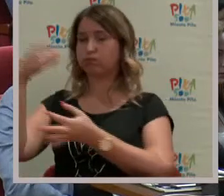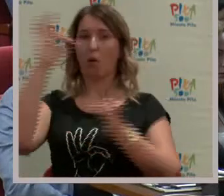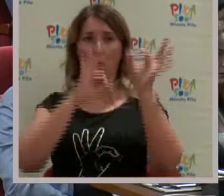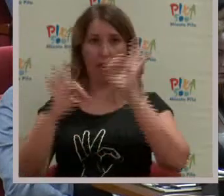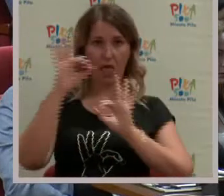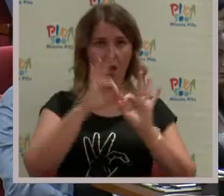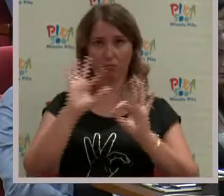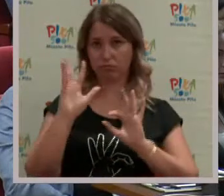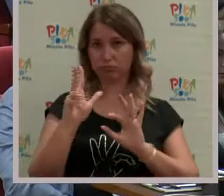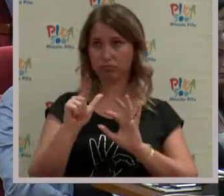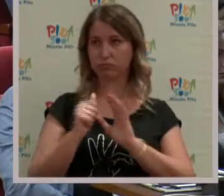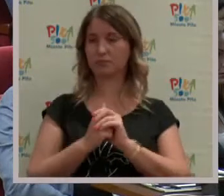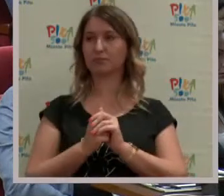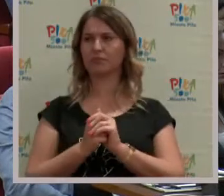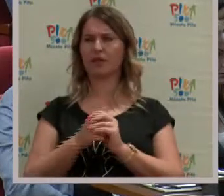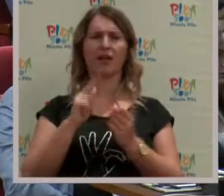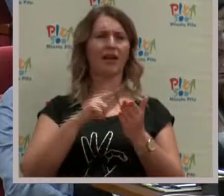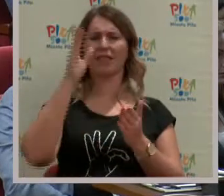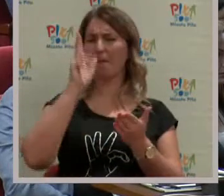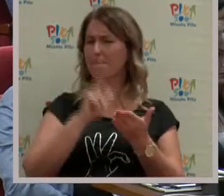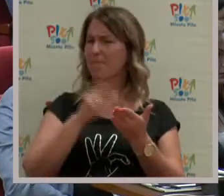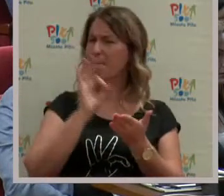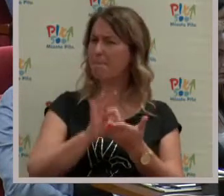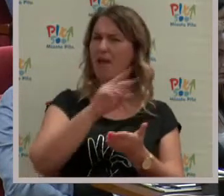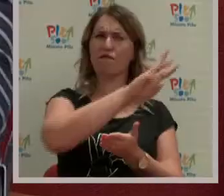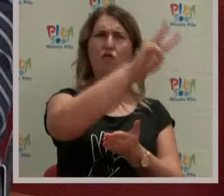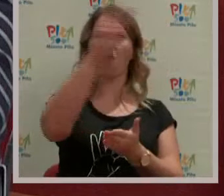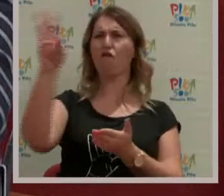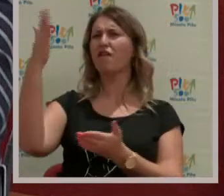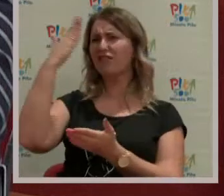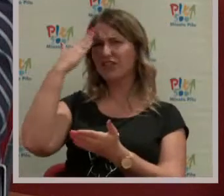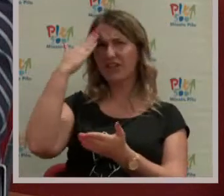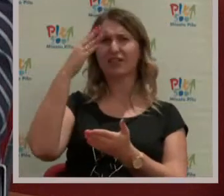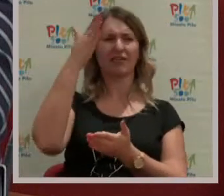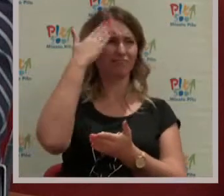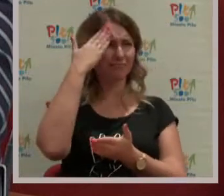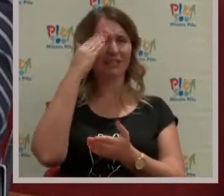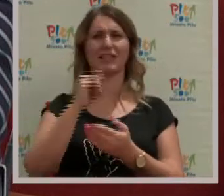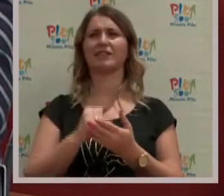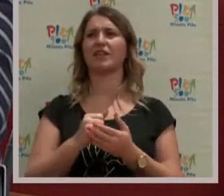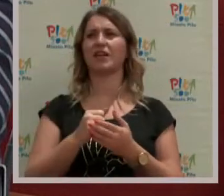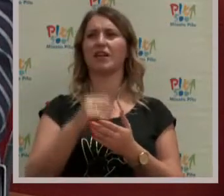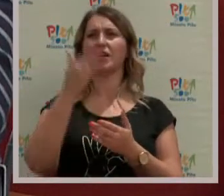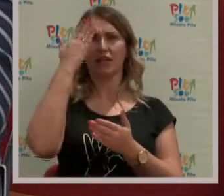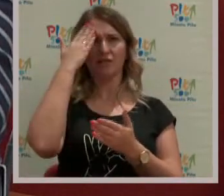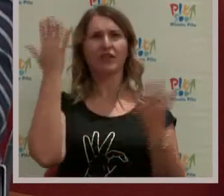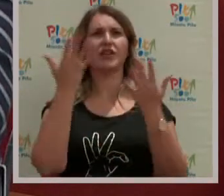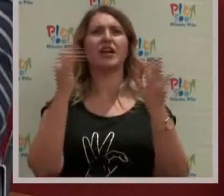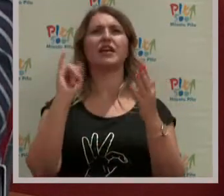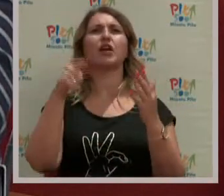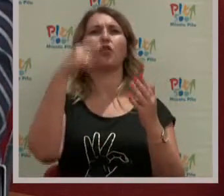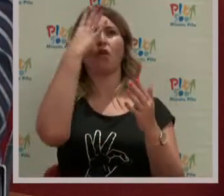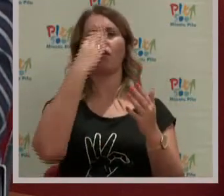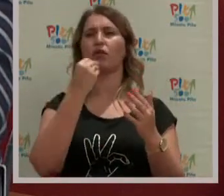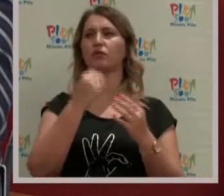natężeniu ruchu i myślę, że mieszkańcy zauważają poprawę jeżeli chodzi o układ komunikacyjny płynności ruchu te